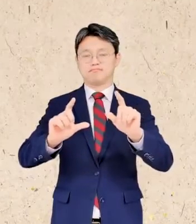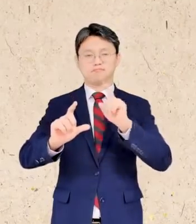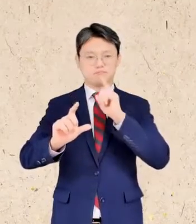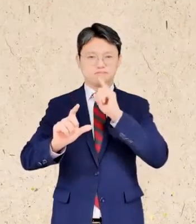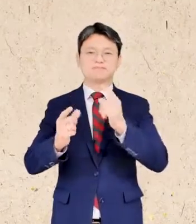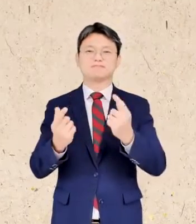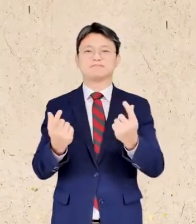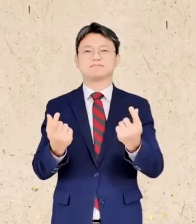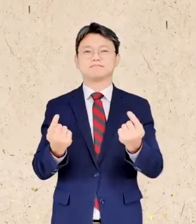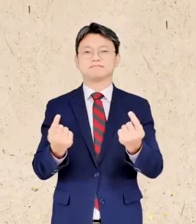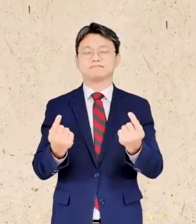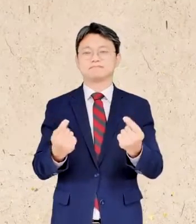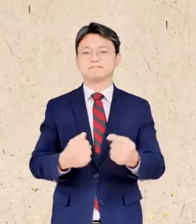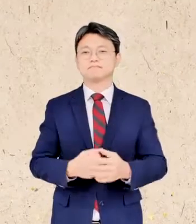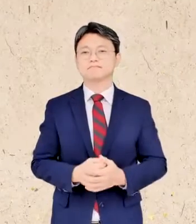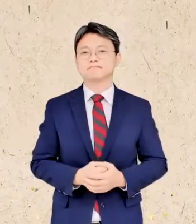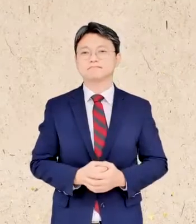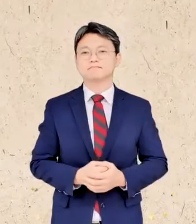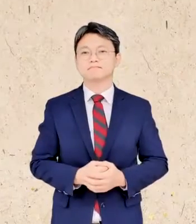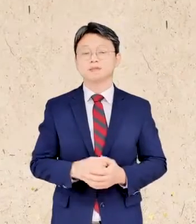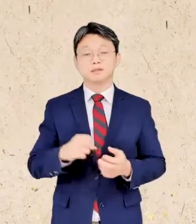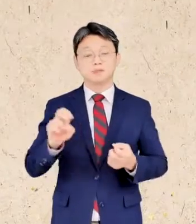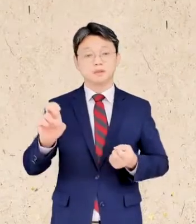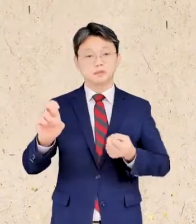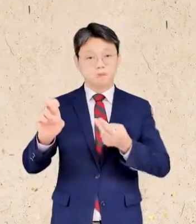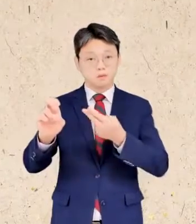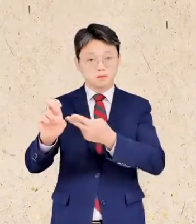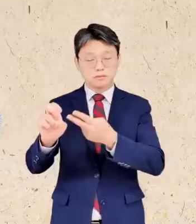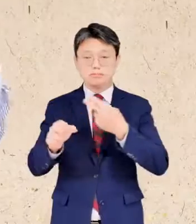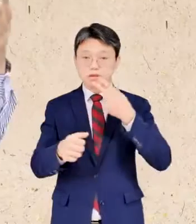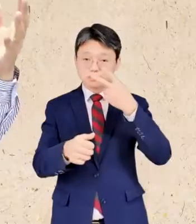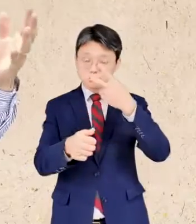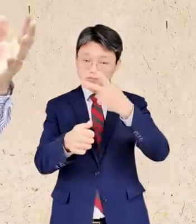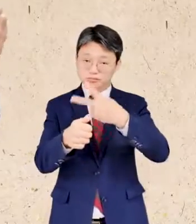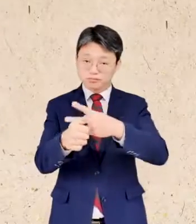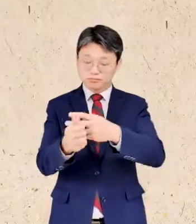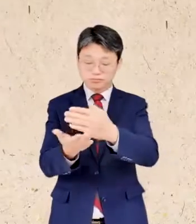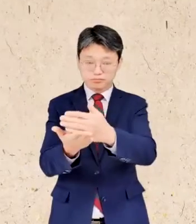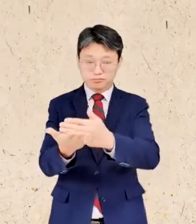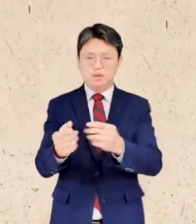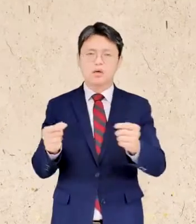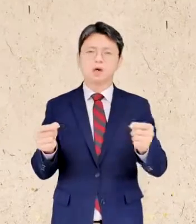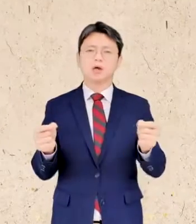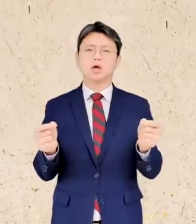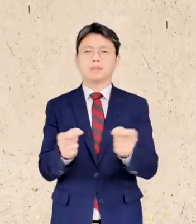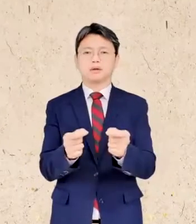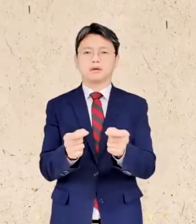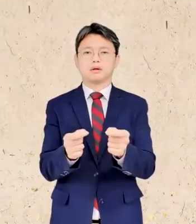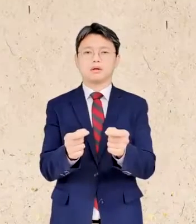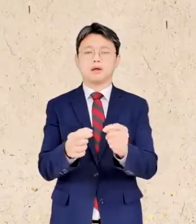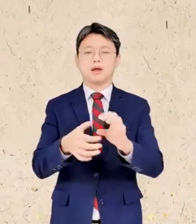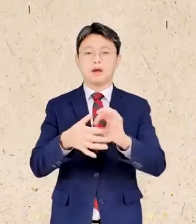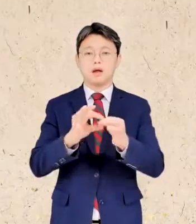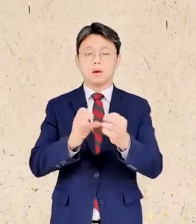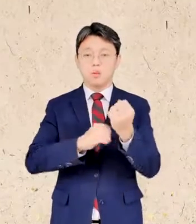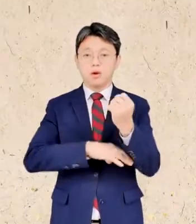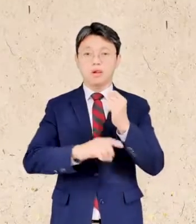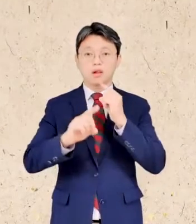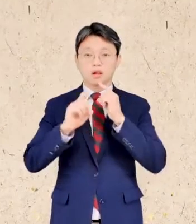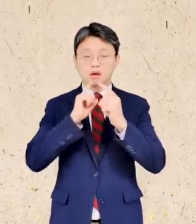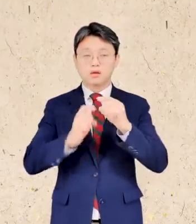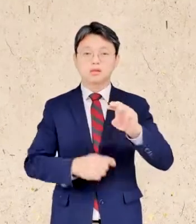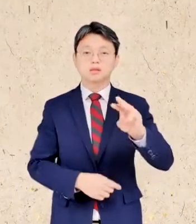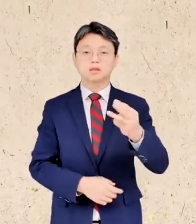해도 과언이 아니겠습니다. 빌레몬서는 바울 서신 전체에서 가장 짧은 서신입니다. 헬라어 원어로는